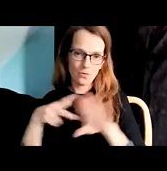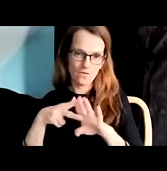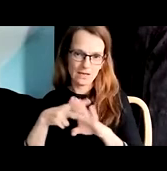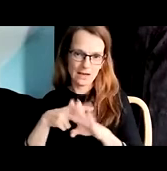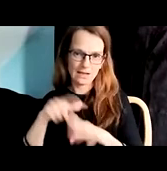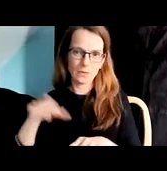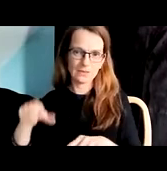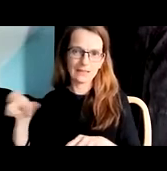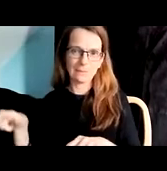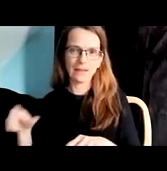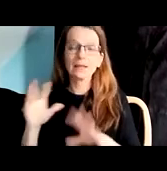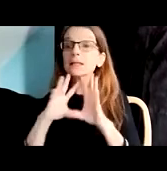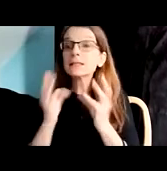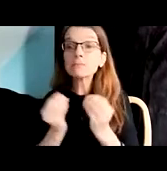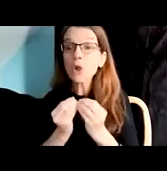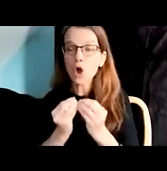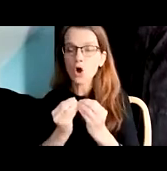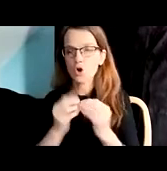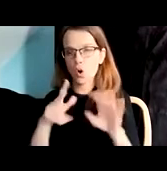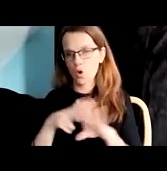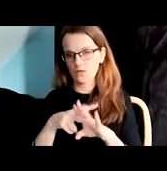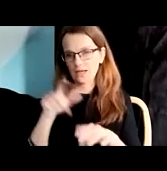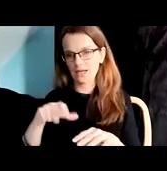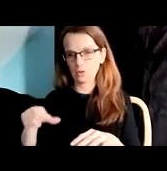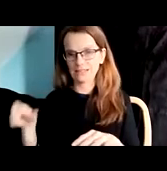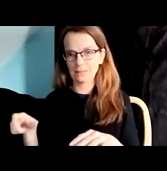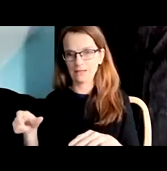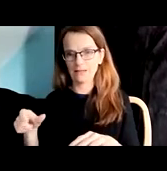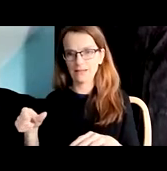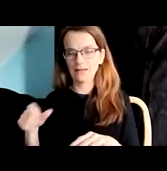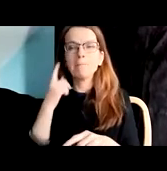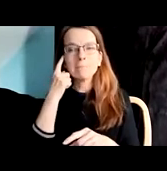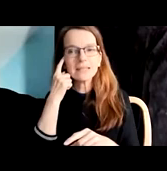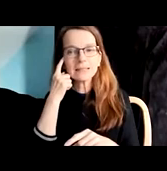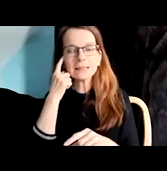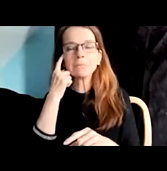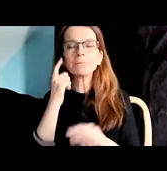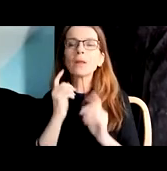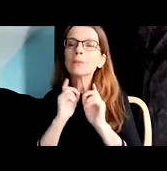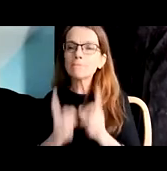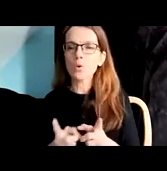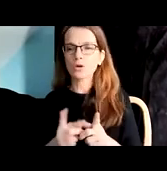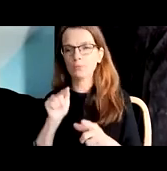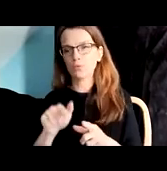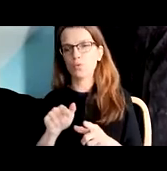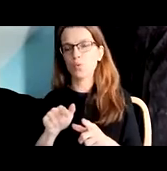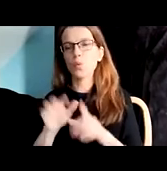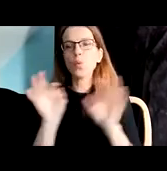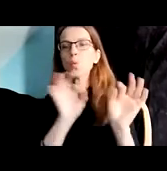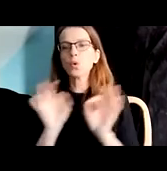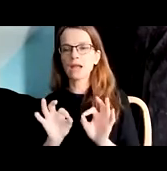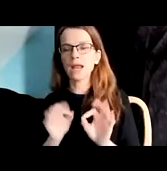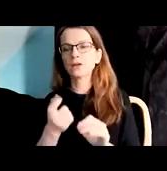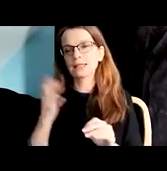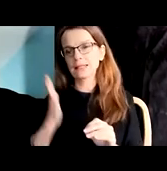osebe oziroma nasploh ovirane osebe in mislim, da bi moglo biti to urejeno strani